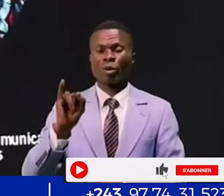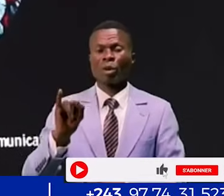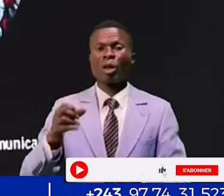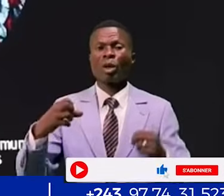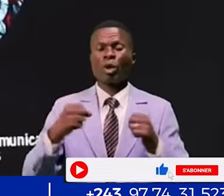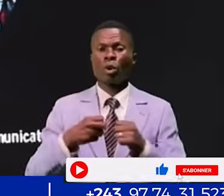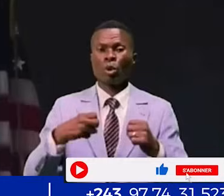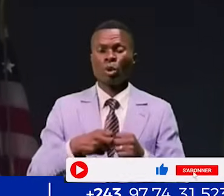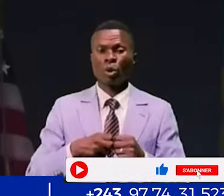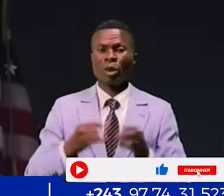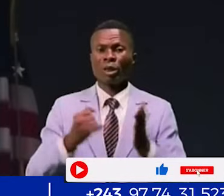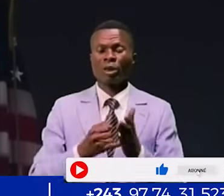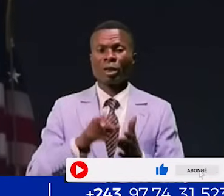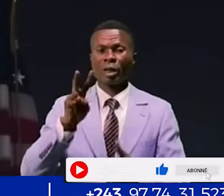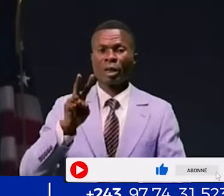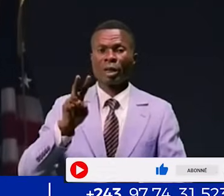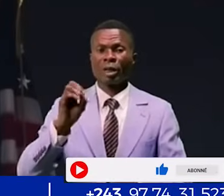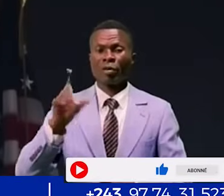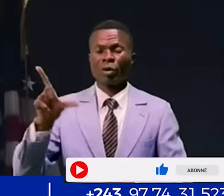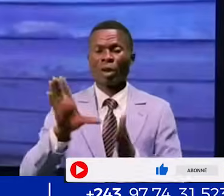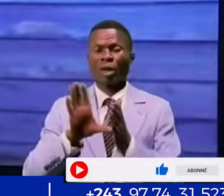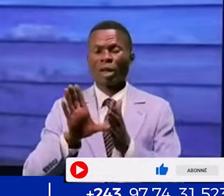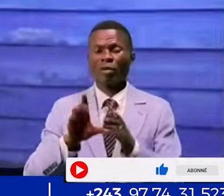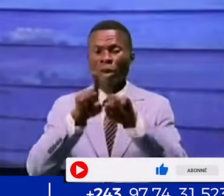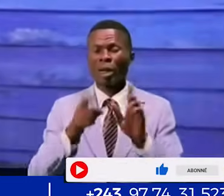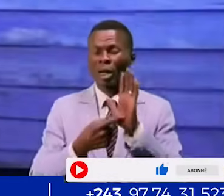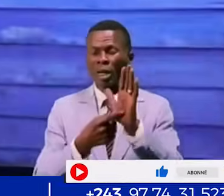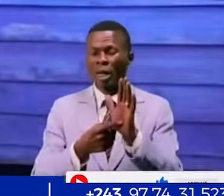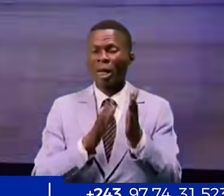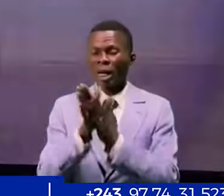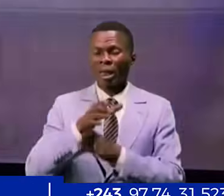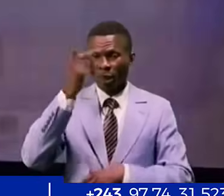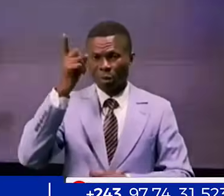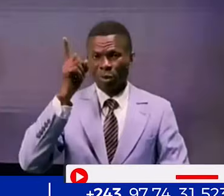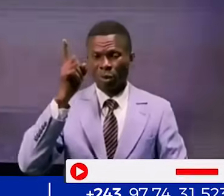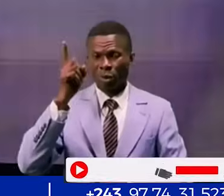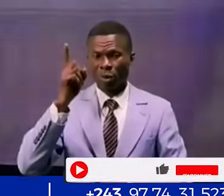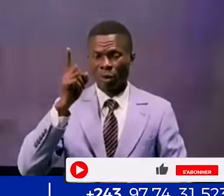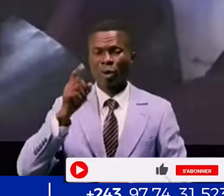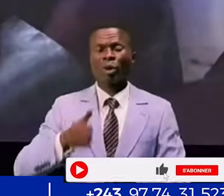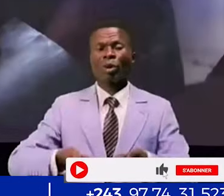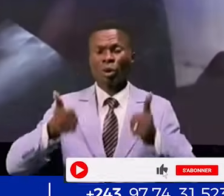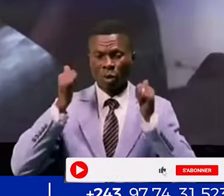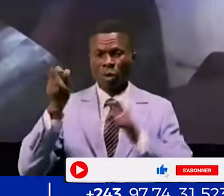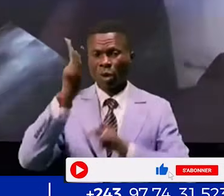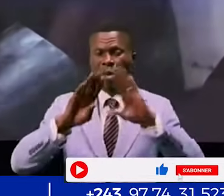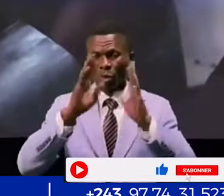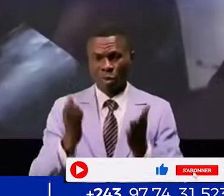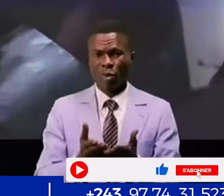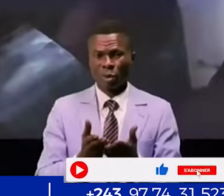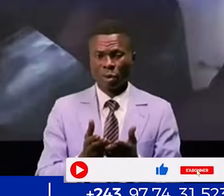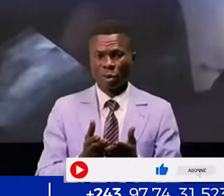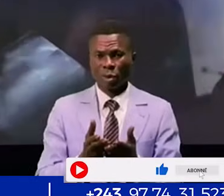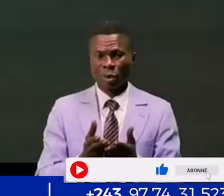le 6 juin 2023. Le film met également un accent particulier sur la résilience des habitants de Goma et